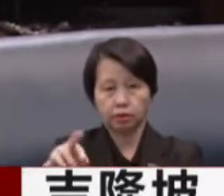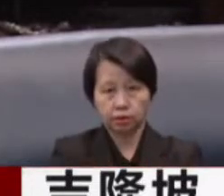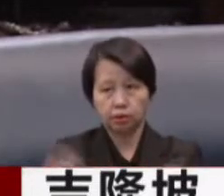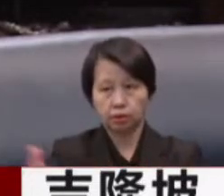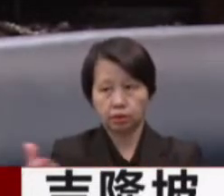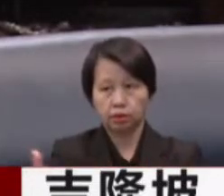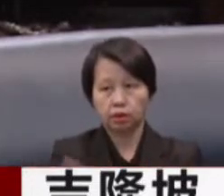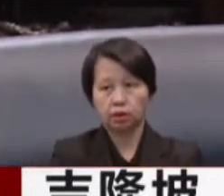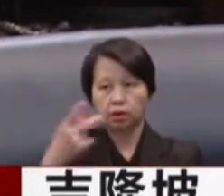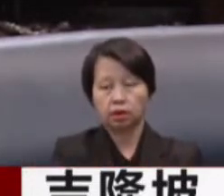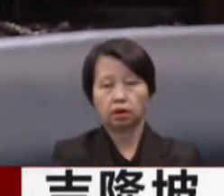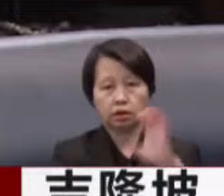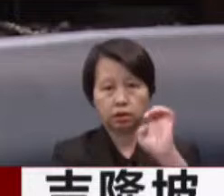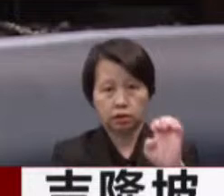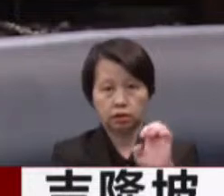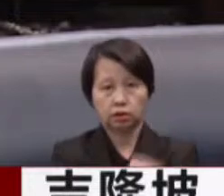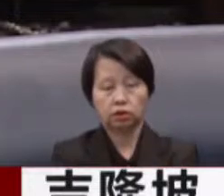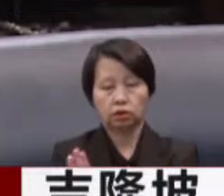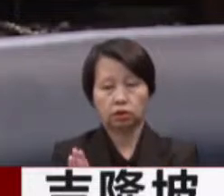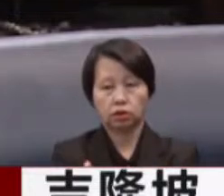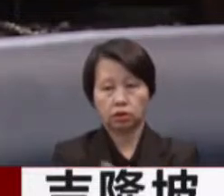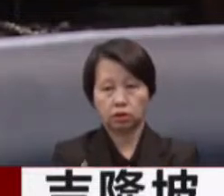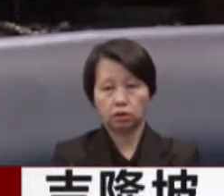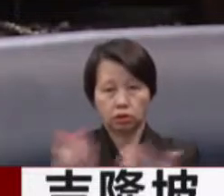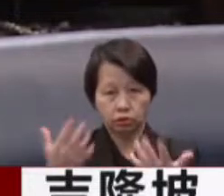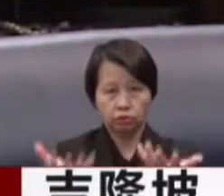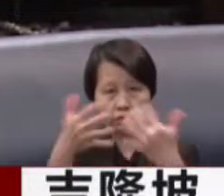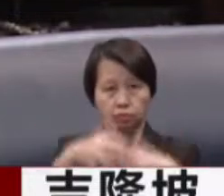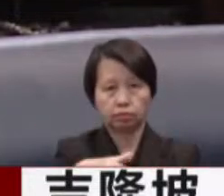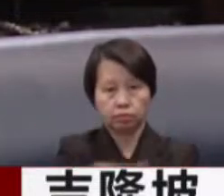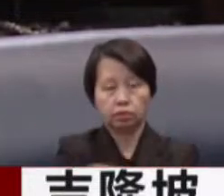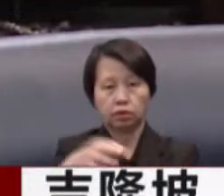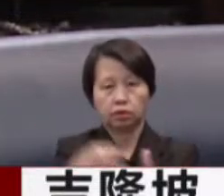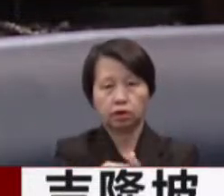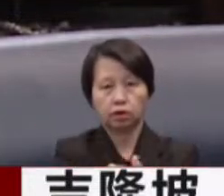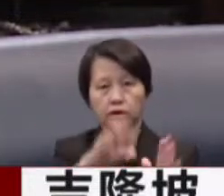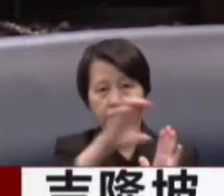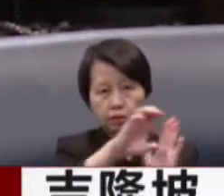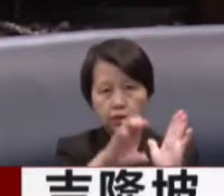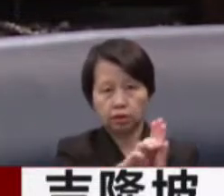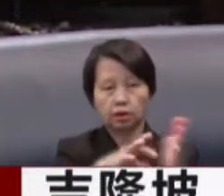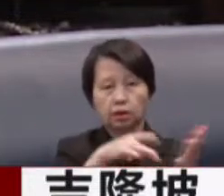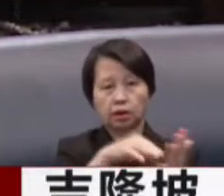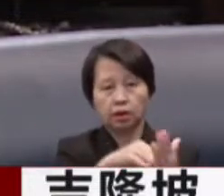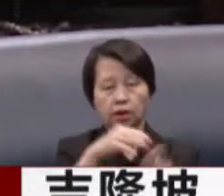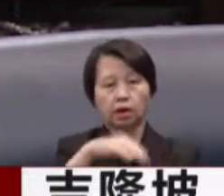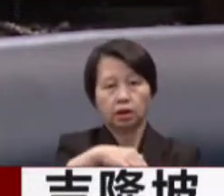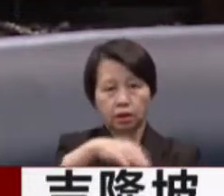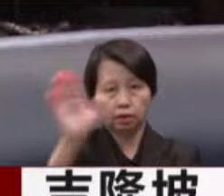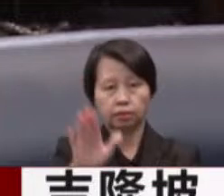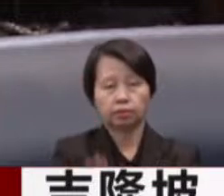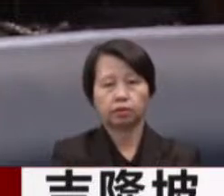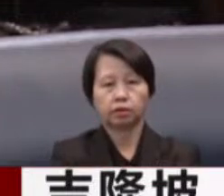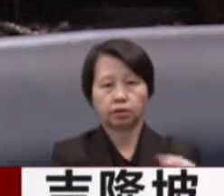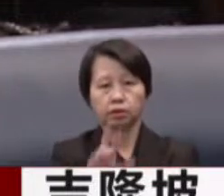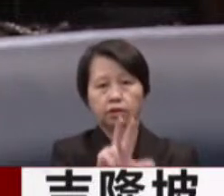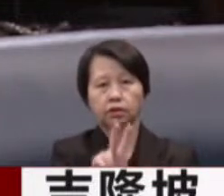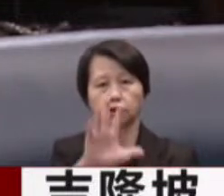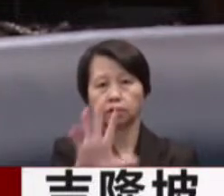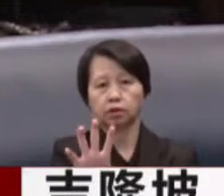Program modul e-usahawan ini telah diintegrasi di dalam silibus mata pelajaran di lebih daripada